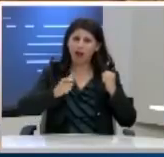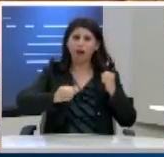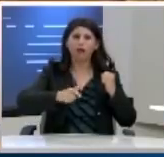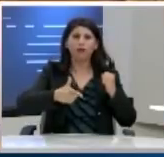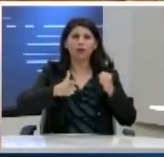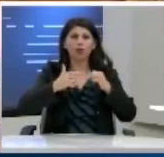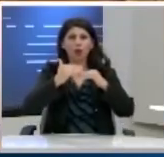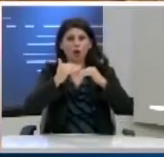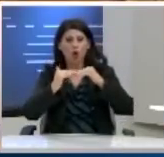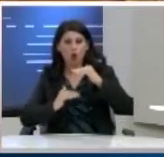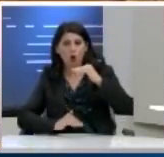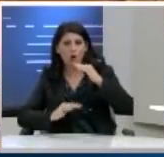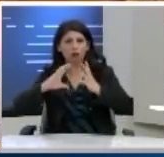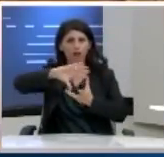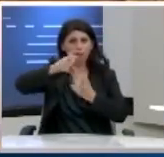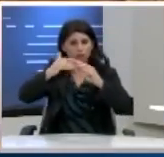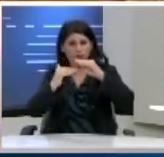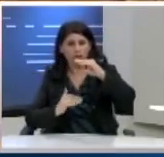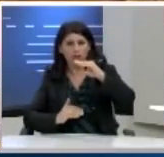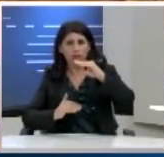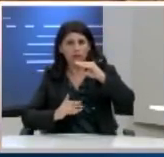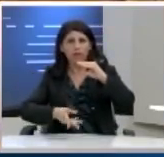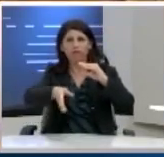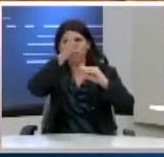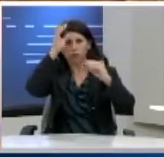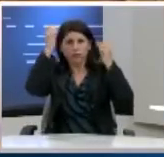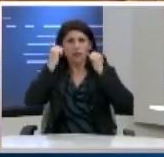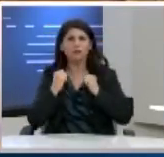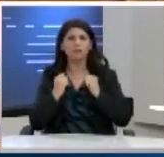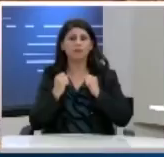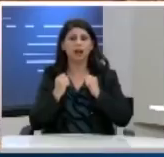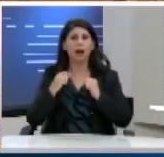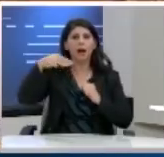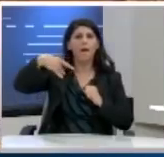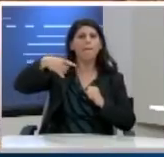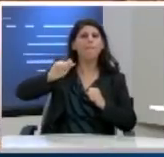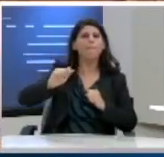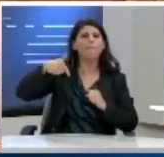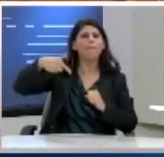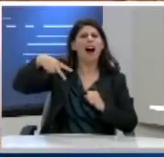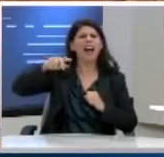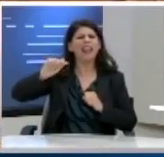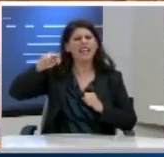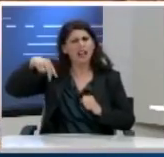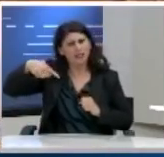φτωχοί του Νότου θα πληρώσουν την κλιματική αλλαγή. Το Μπαγκλαντές και η Αφρική.